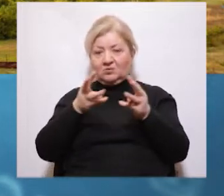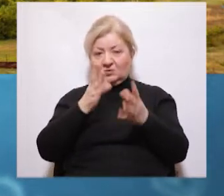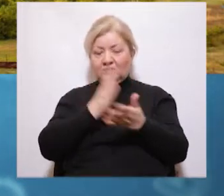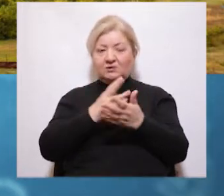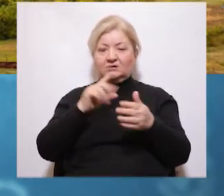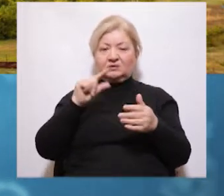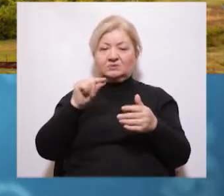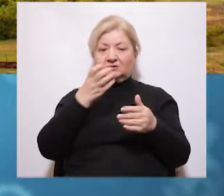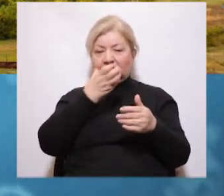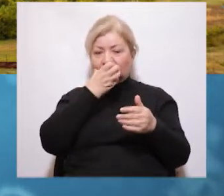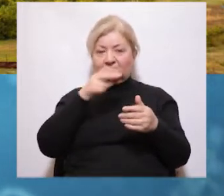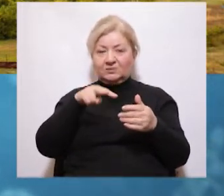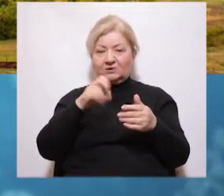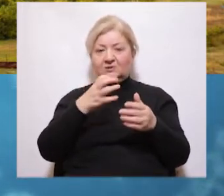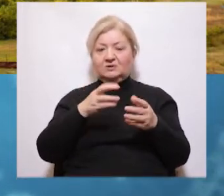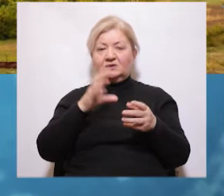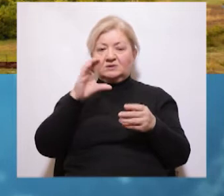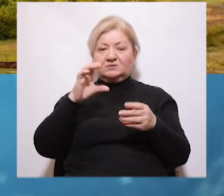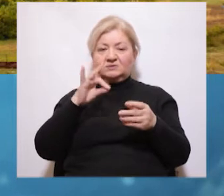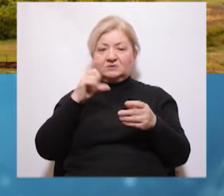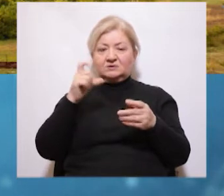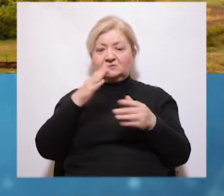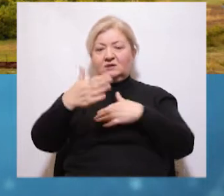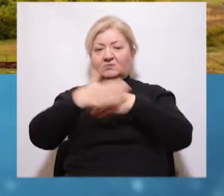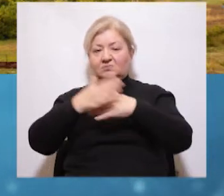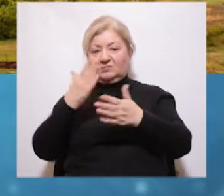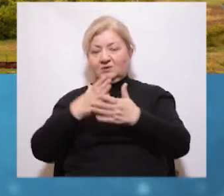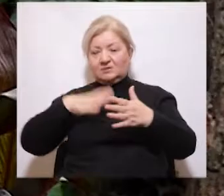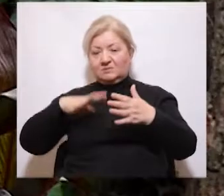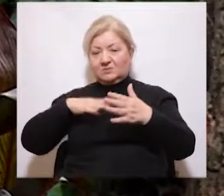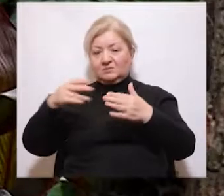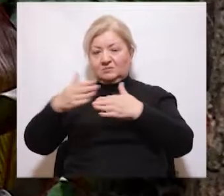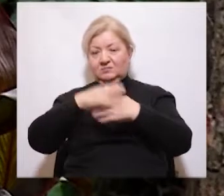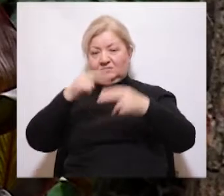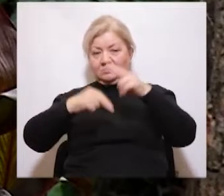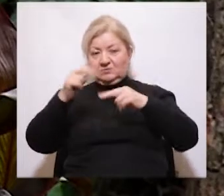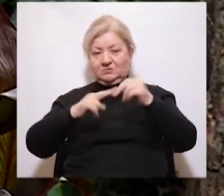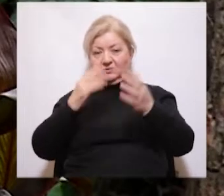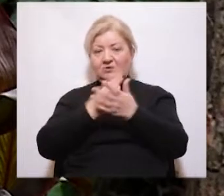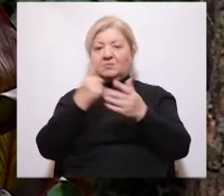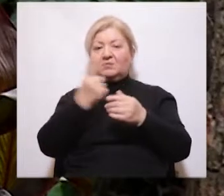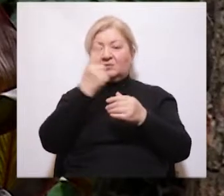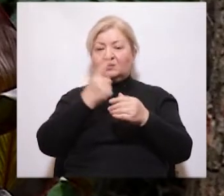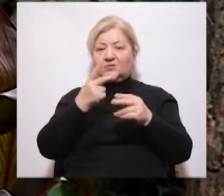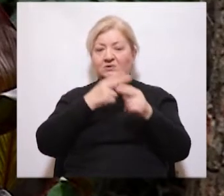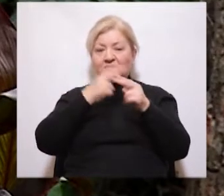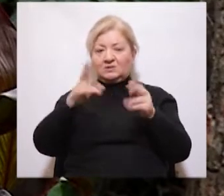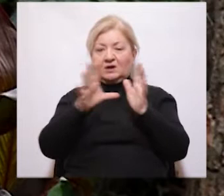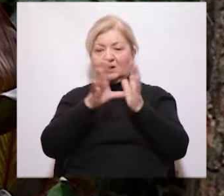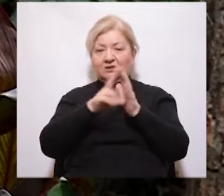თბოელექტროსადგური გახლავთ თბილისრესი, რომელიც თბილისის მახლობლად არის გაშენებული. ჰიდროელექტროსადგურების შემთხვევაში